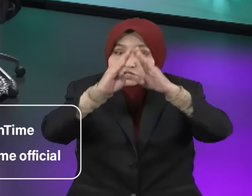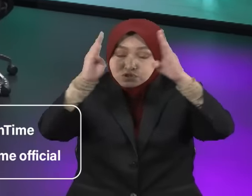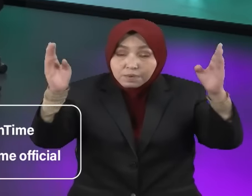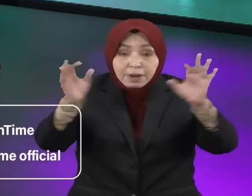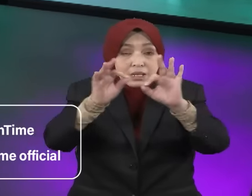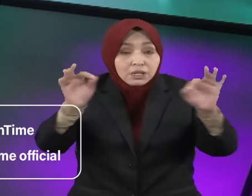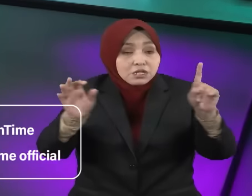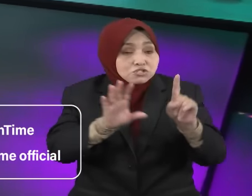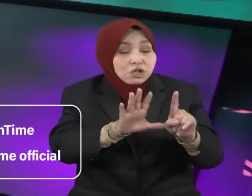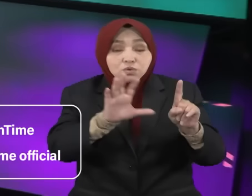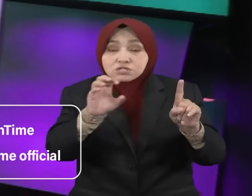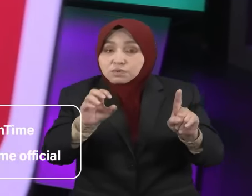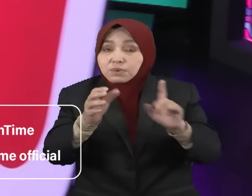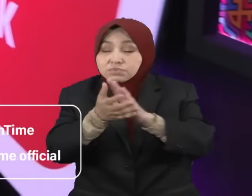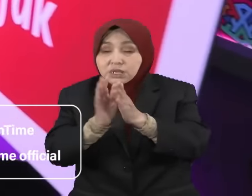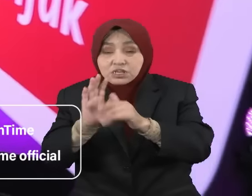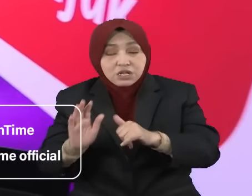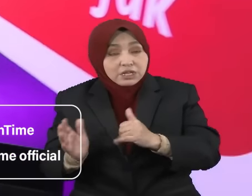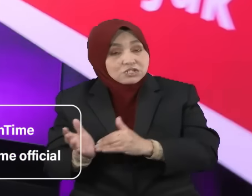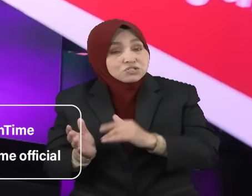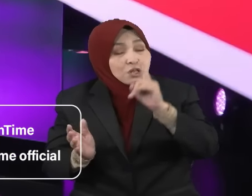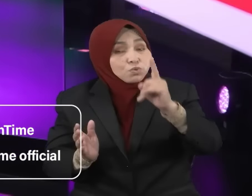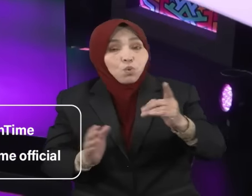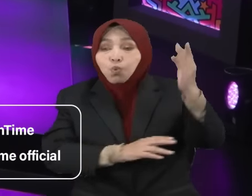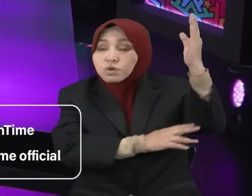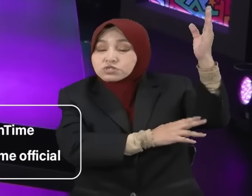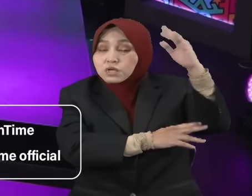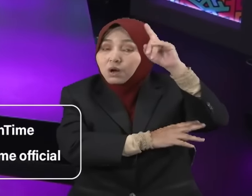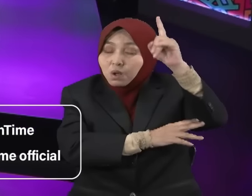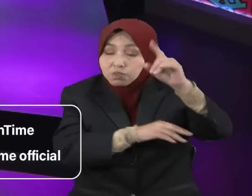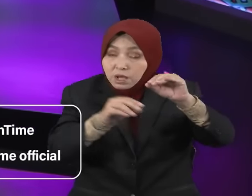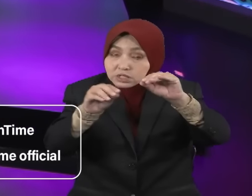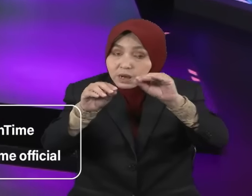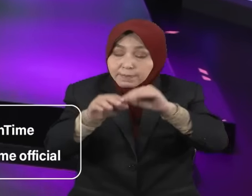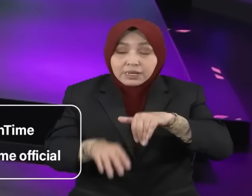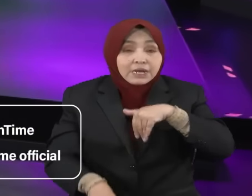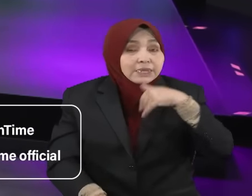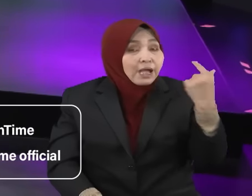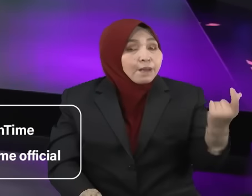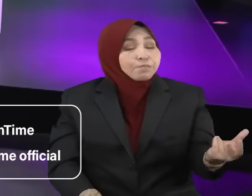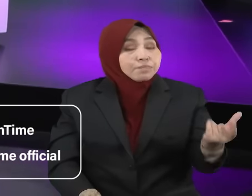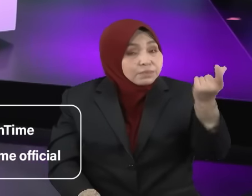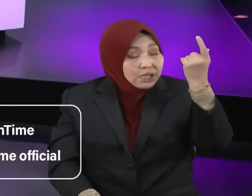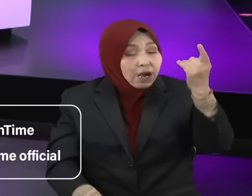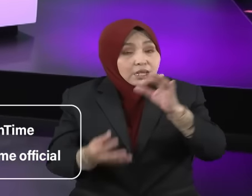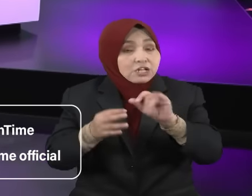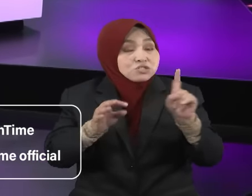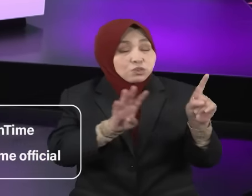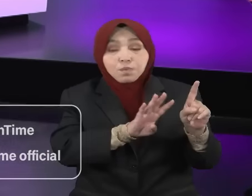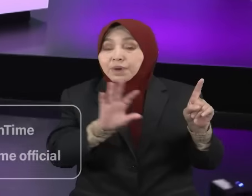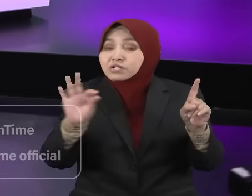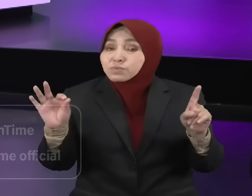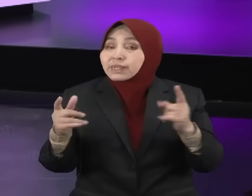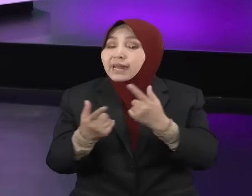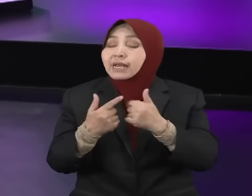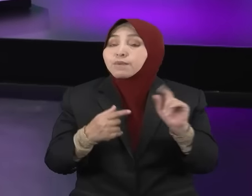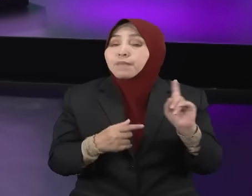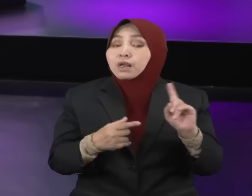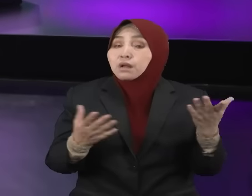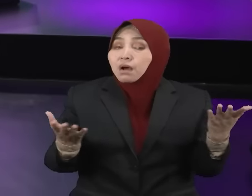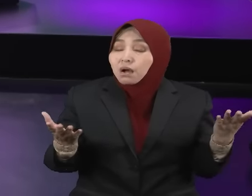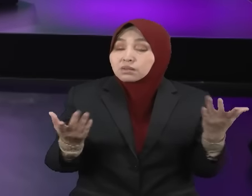ayat yang ke-150 sebagai satu lagi hujah yang Allah ajarkan kepada Nabi. Jika ayat 149 itu nyatakan daripada mana, Ustaznya?